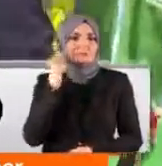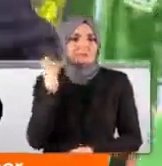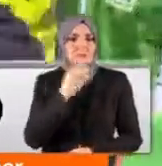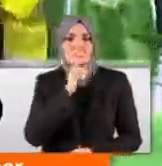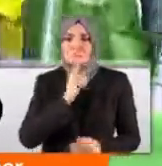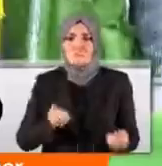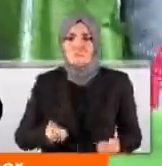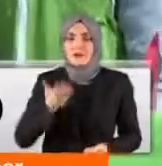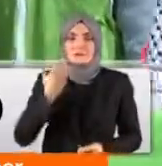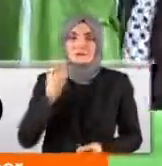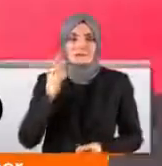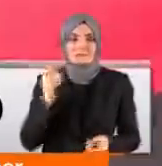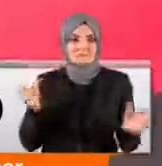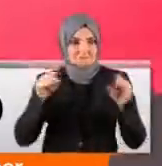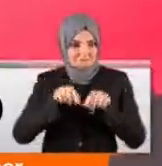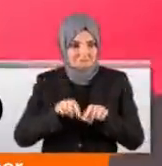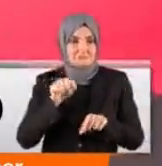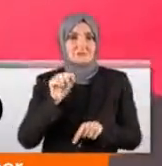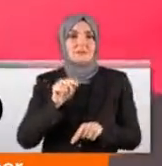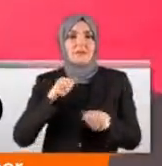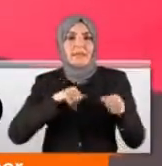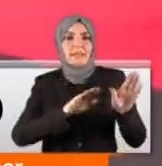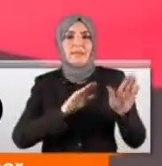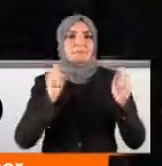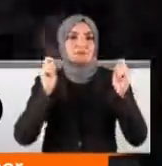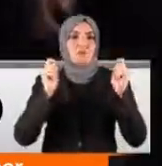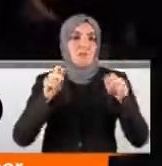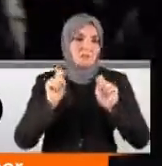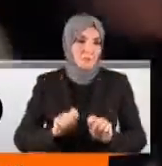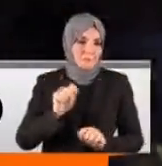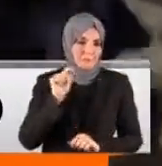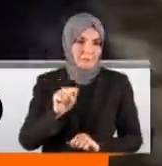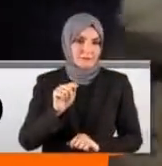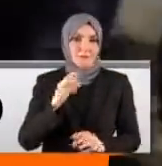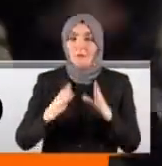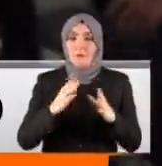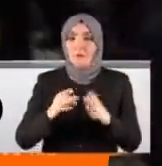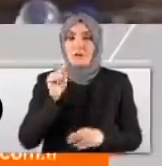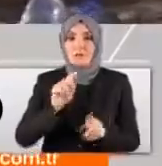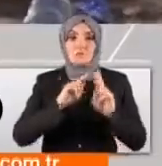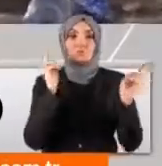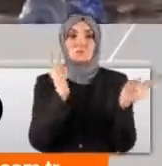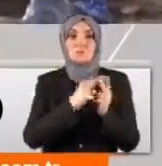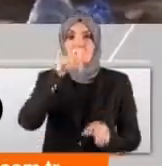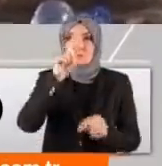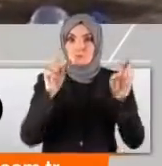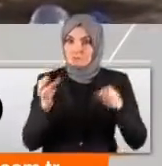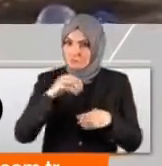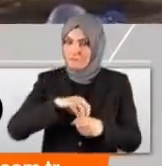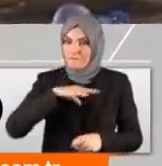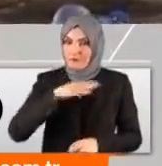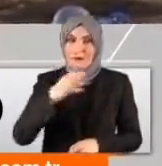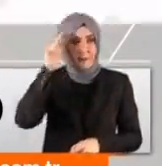geldi sloganlarla İsrail'i kınadı olaylar dünyanın da gündemindeydi Amerika Birleşik